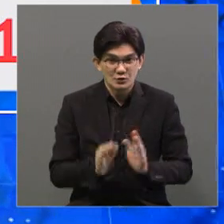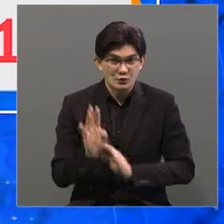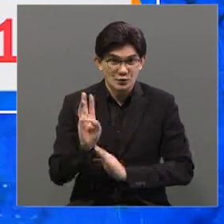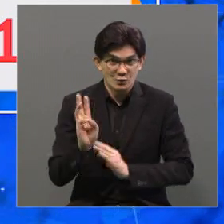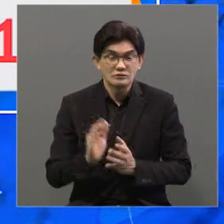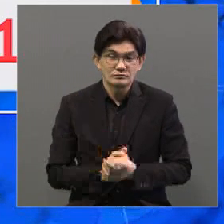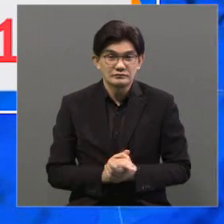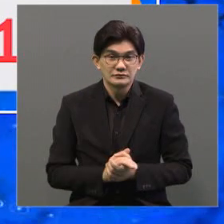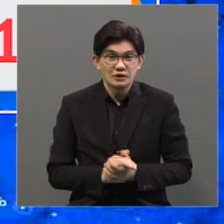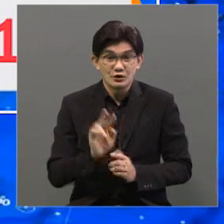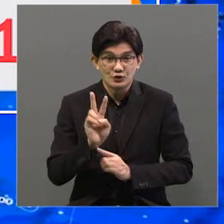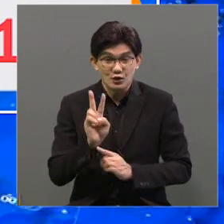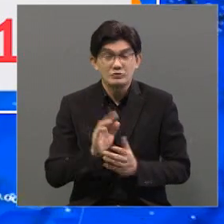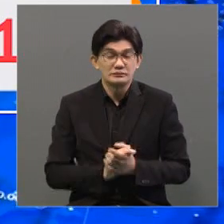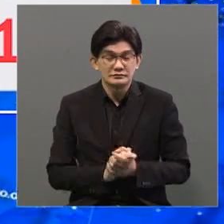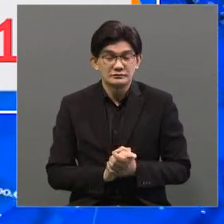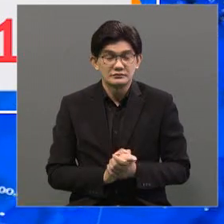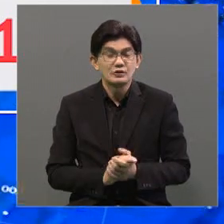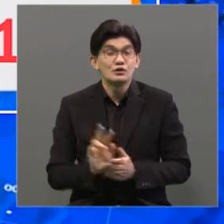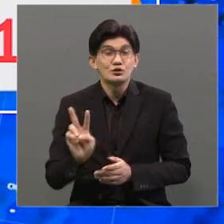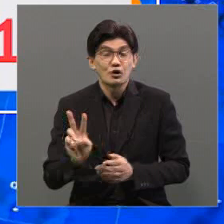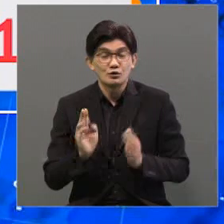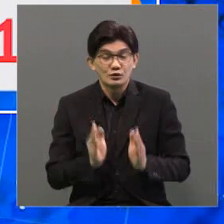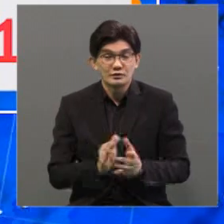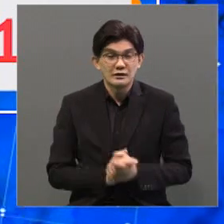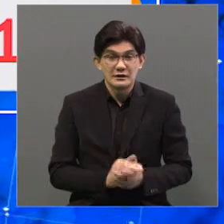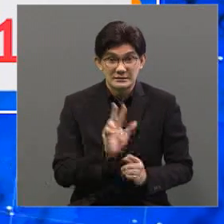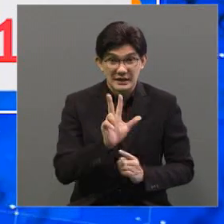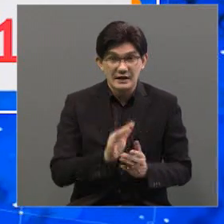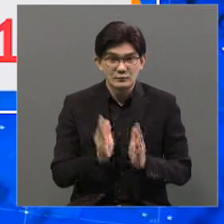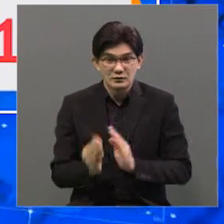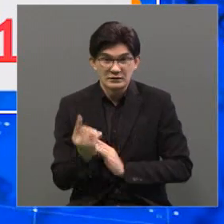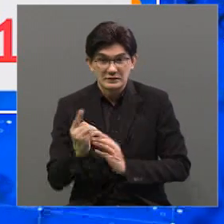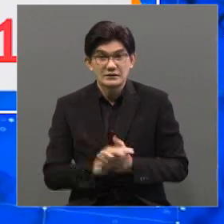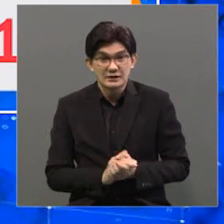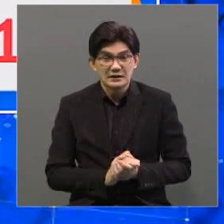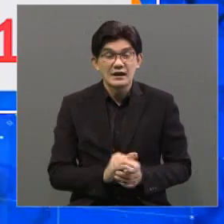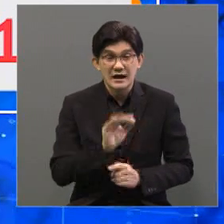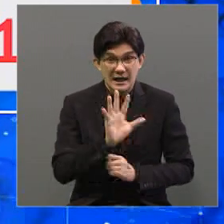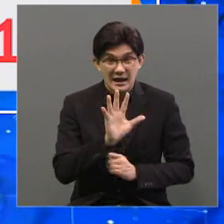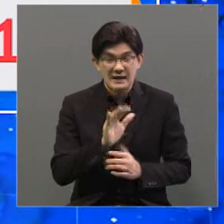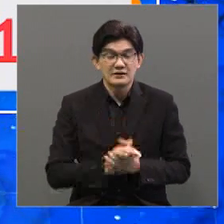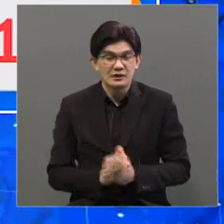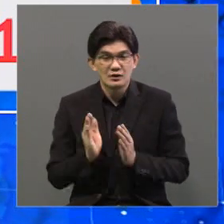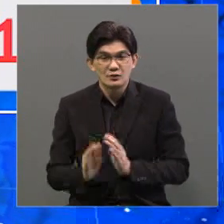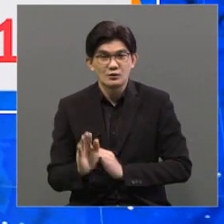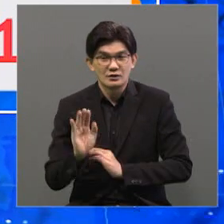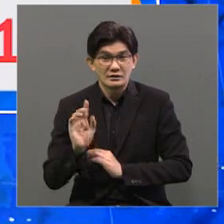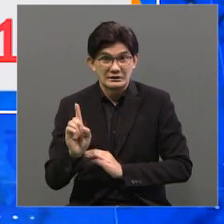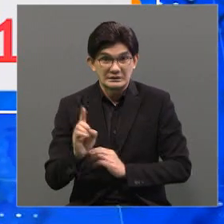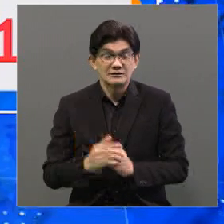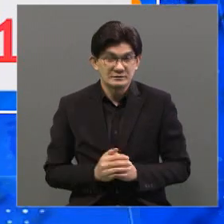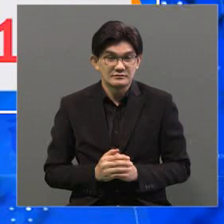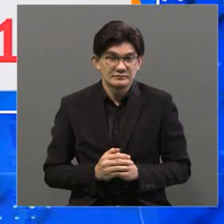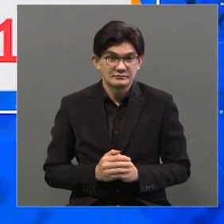นถูก2ใบเนี่ย2คนนะ3ใบเนี่ย1คนและถูก5ใบ6 5 30